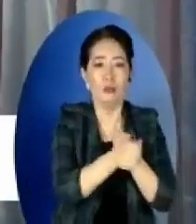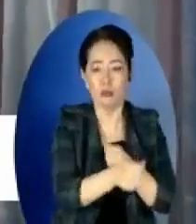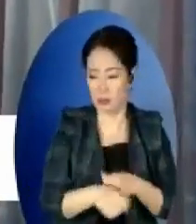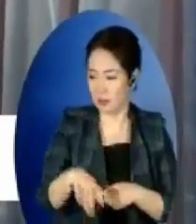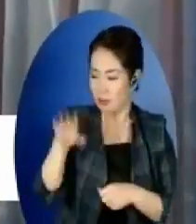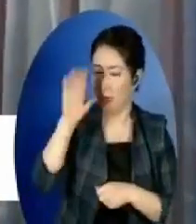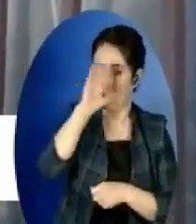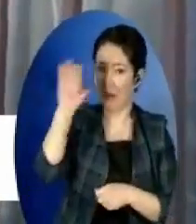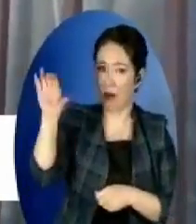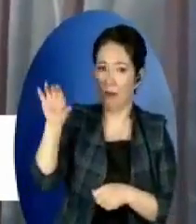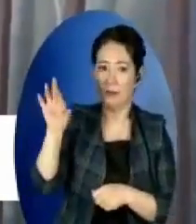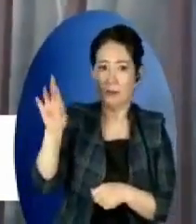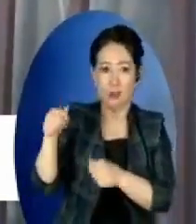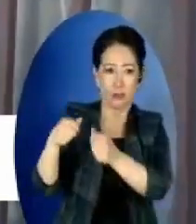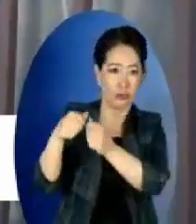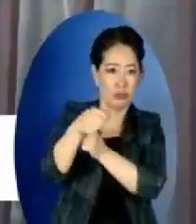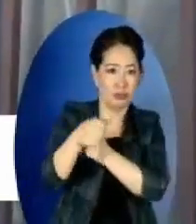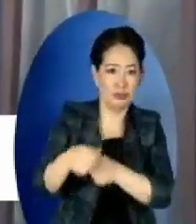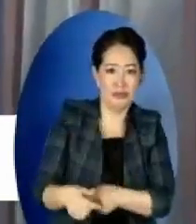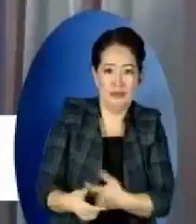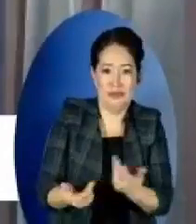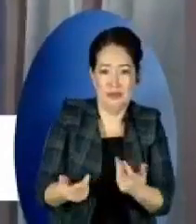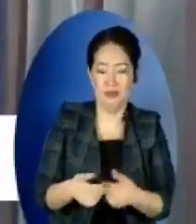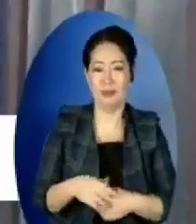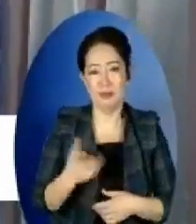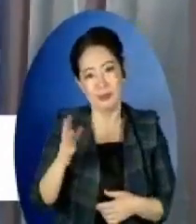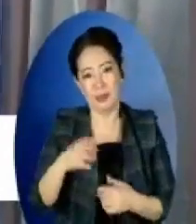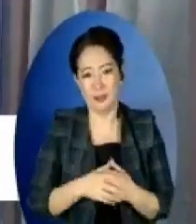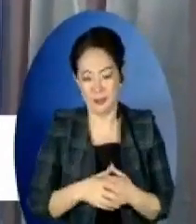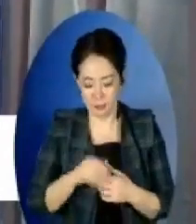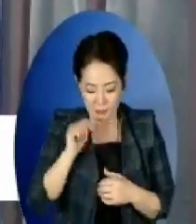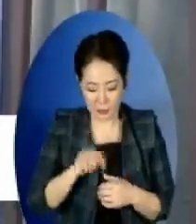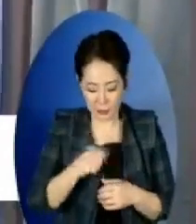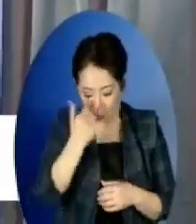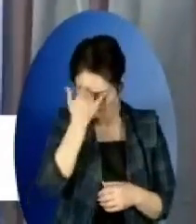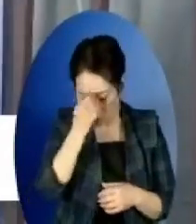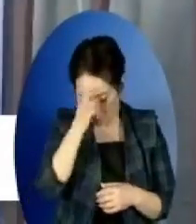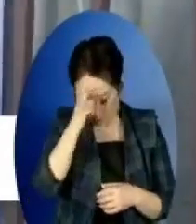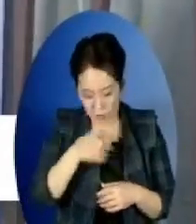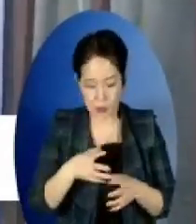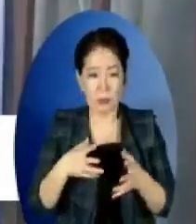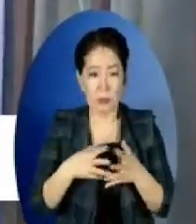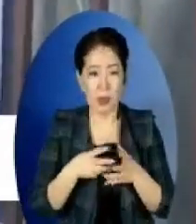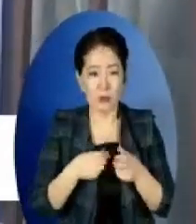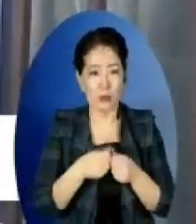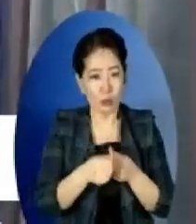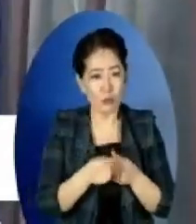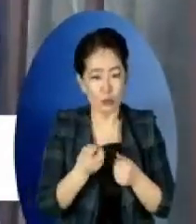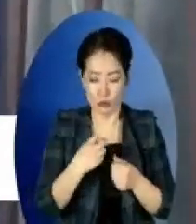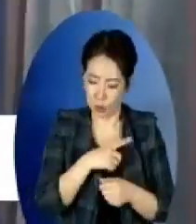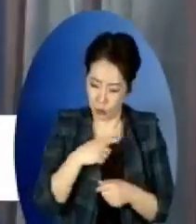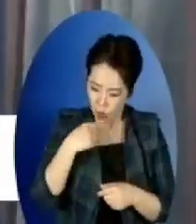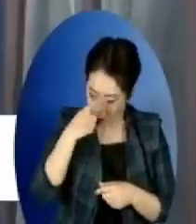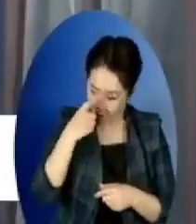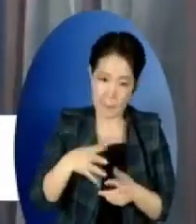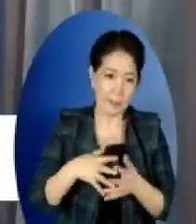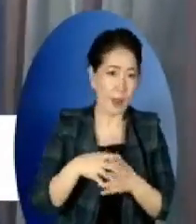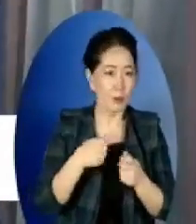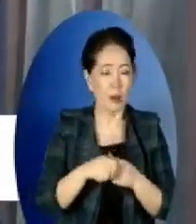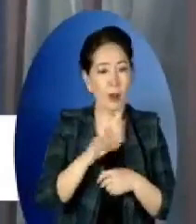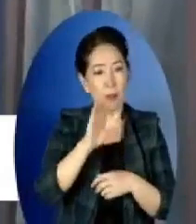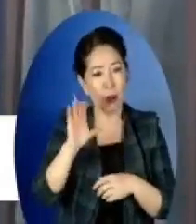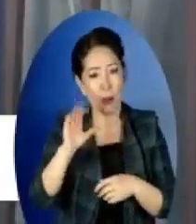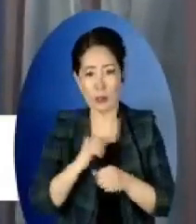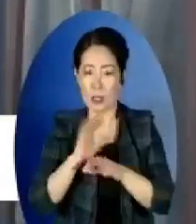дээр бол одоо төлдөг л байл гэдэг одоо тэгэл тийм ээ. Ер нь бол одоо ухамсарлаа дээр төлөх ёстой юм бол хувь улс олдч албан газарч